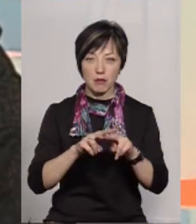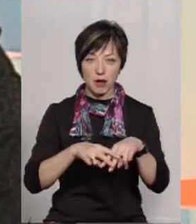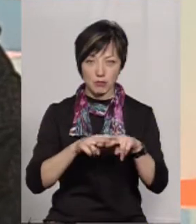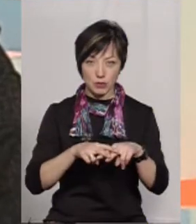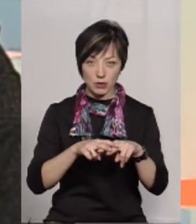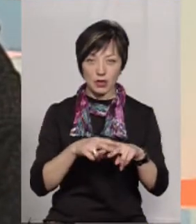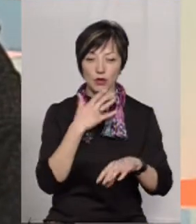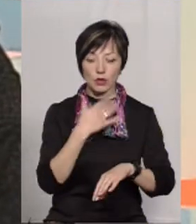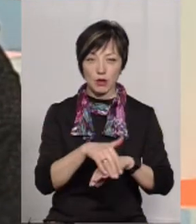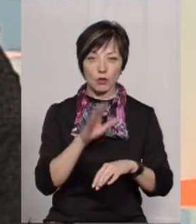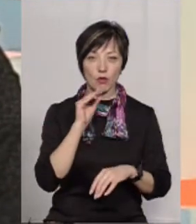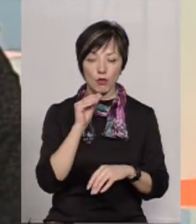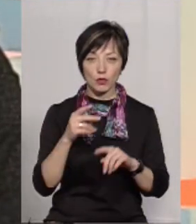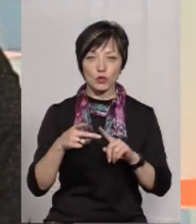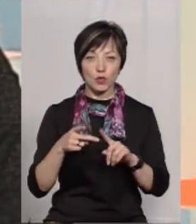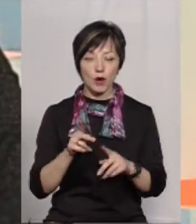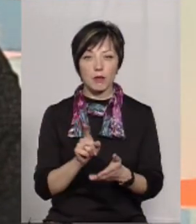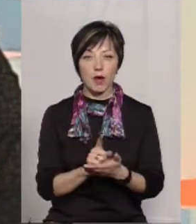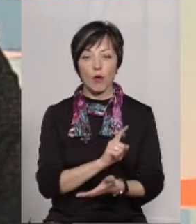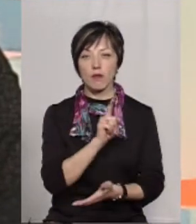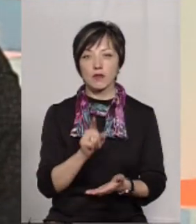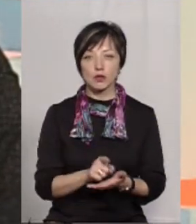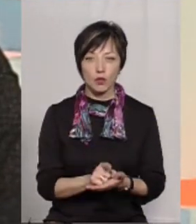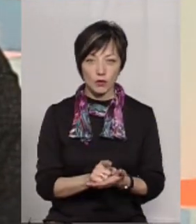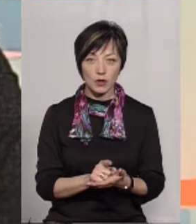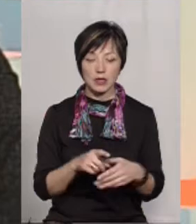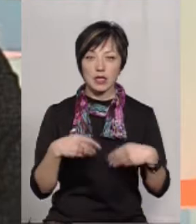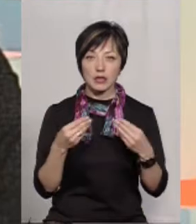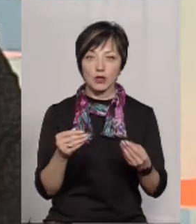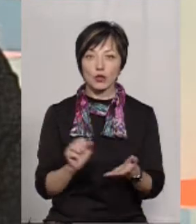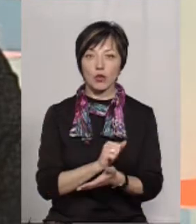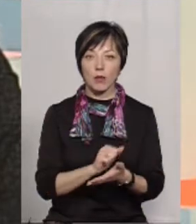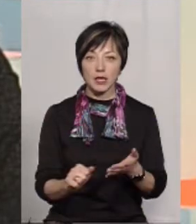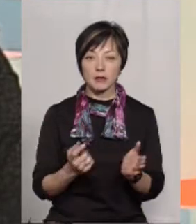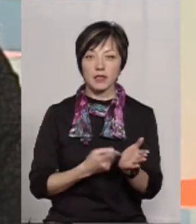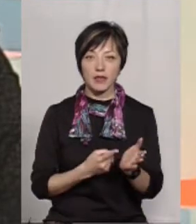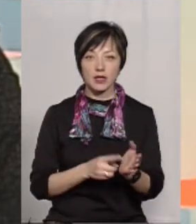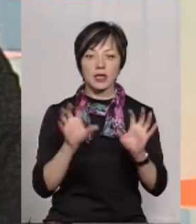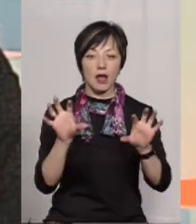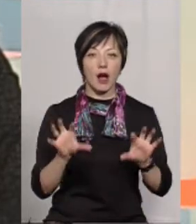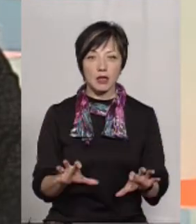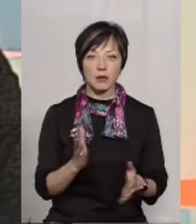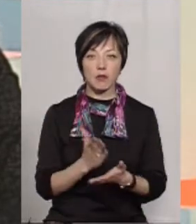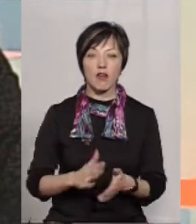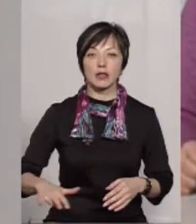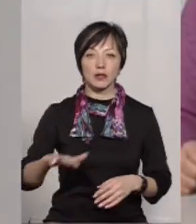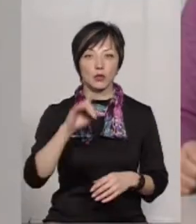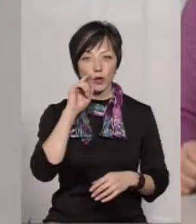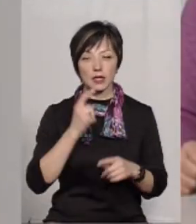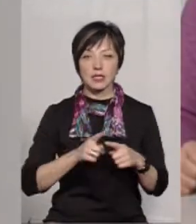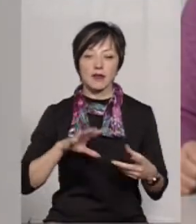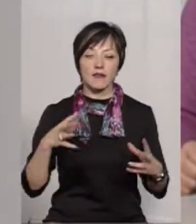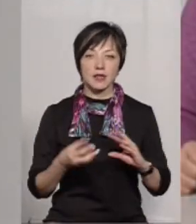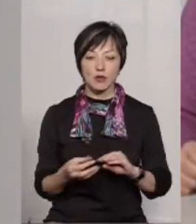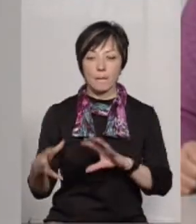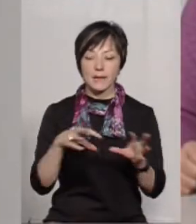паспорт складений іноземною мовою. По-друге, він має обов'язково надати документ, який підтверджує легальність його перебування на території України. Це